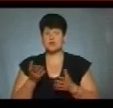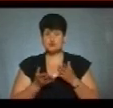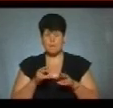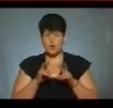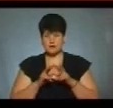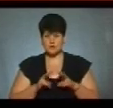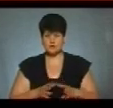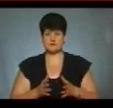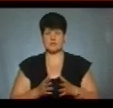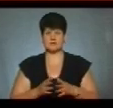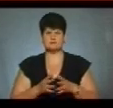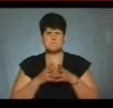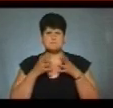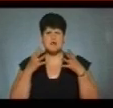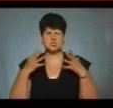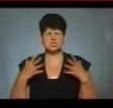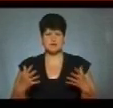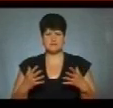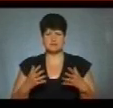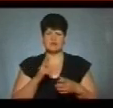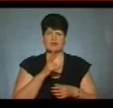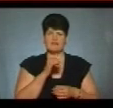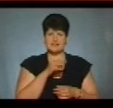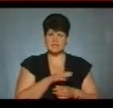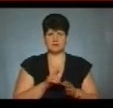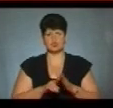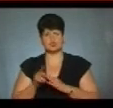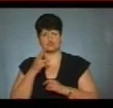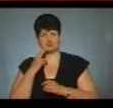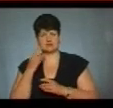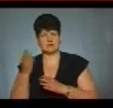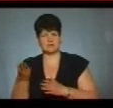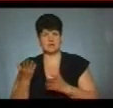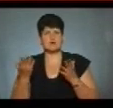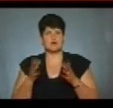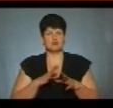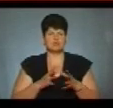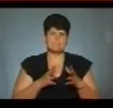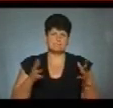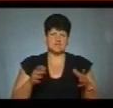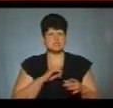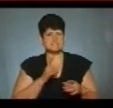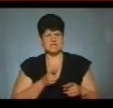яка панувала на Тернопільщині в квітні і на початку червня, яка була масштабнішою, більшою і завдала більше